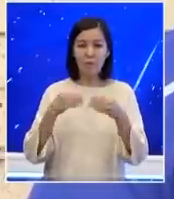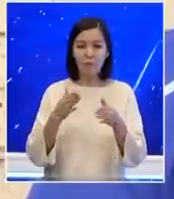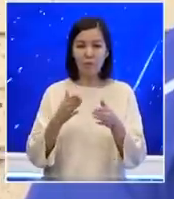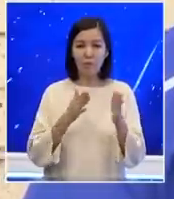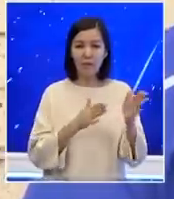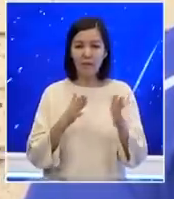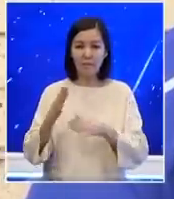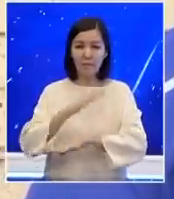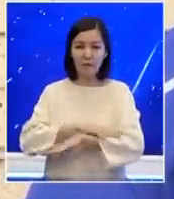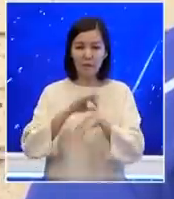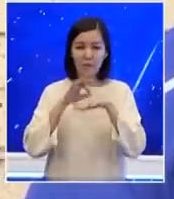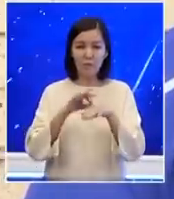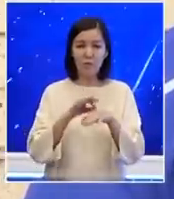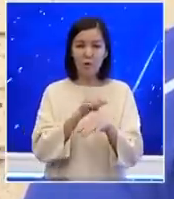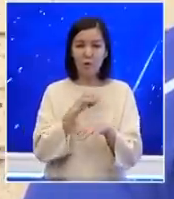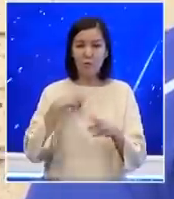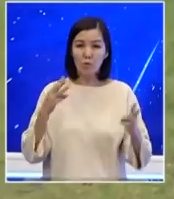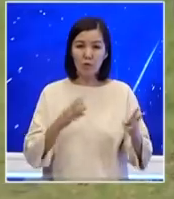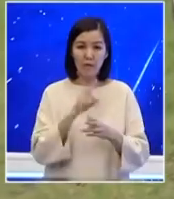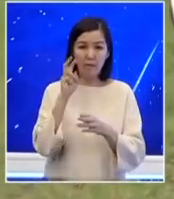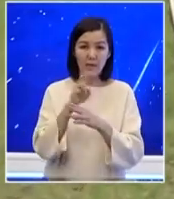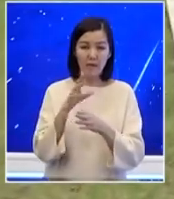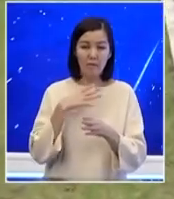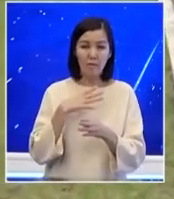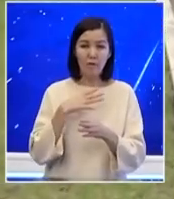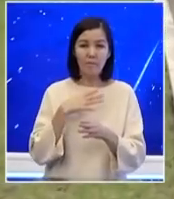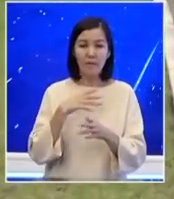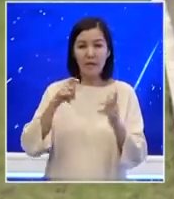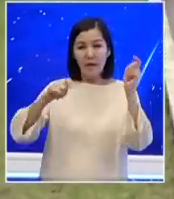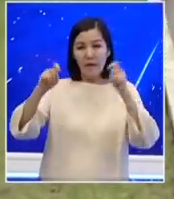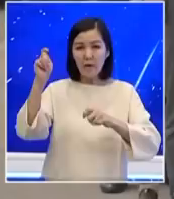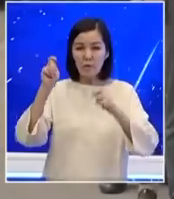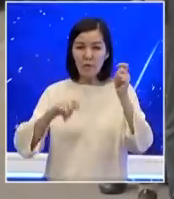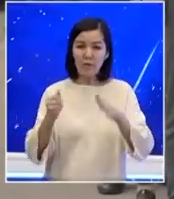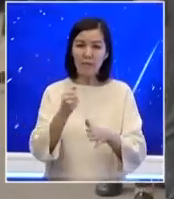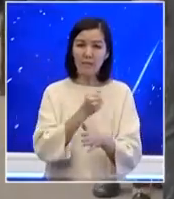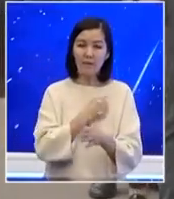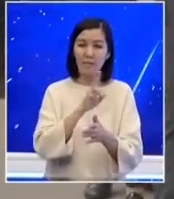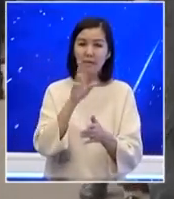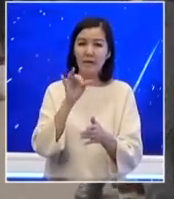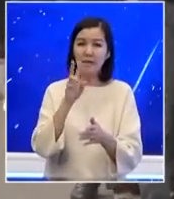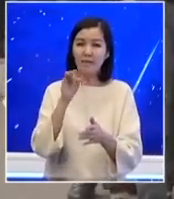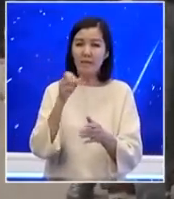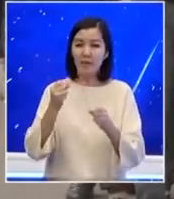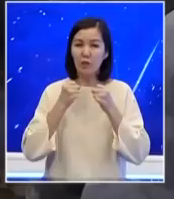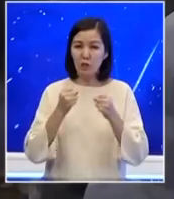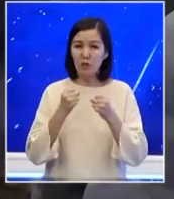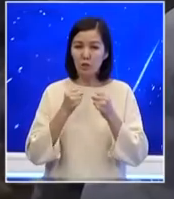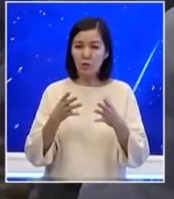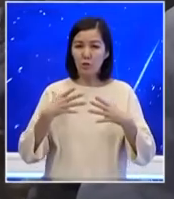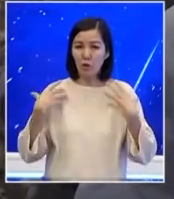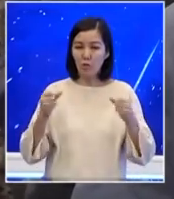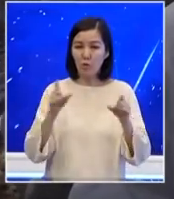сақтау үшін өз еркіме келіп отырмын осында. Ауданның әр өңірінен жиналған сарбаздар қаскелеңдегі дене шынықтыру және